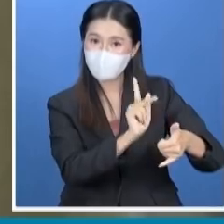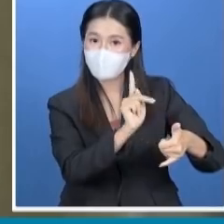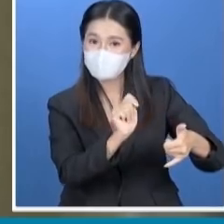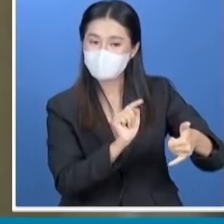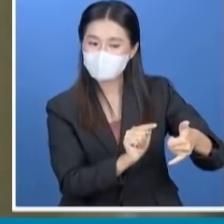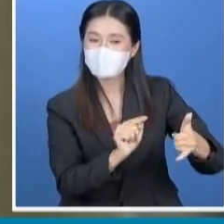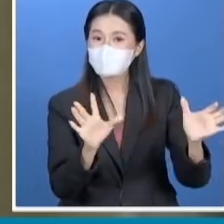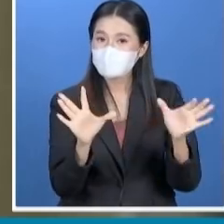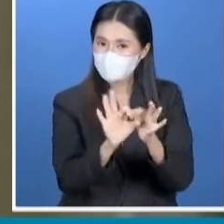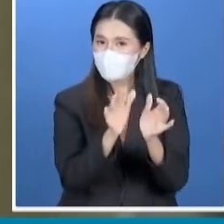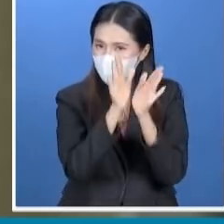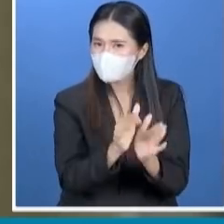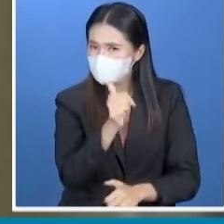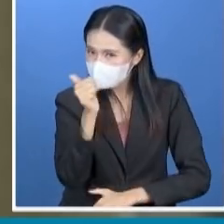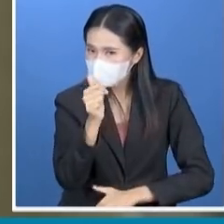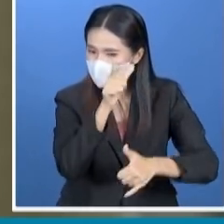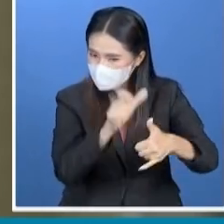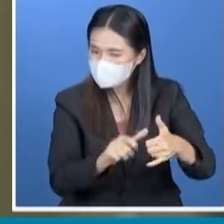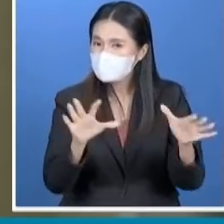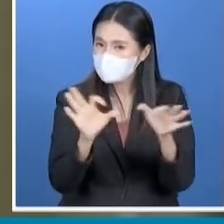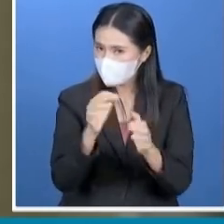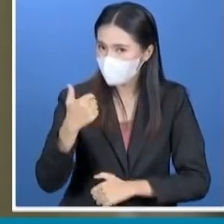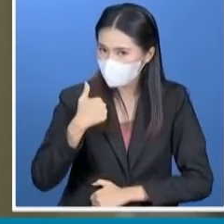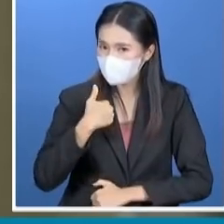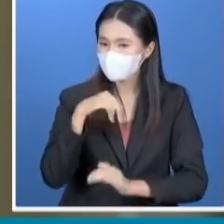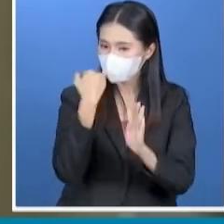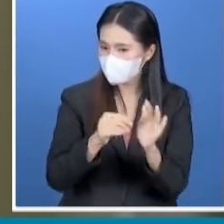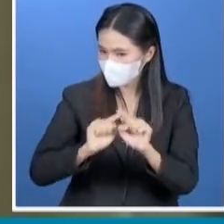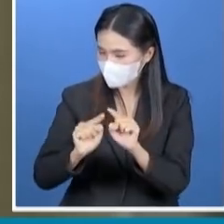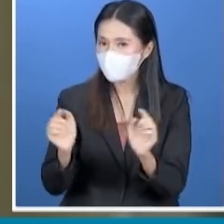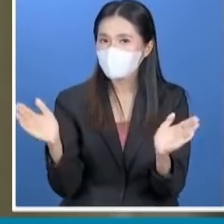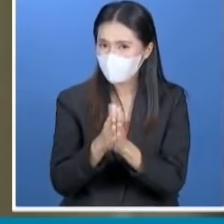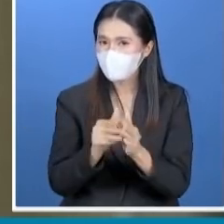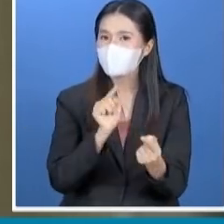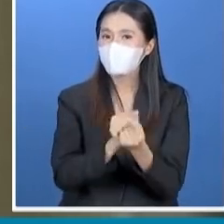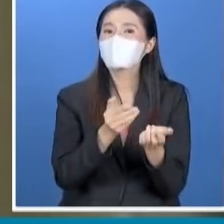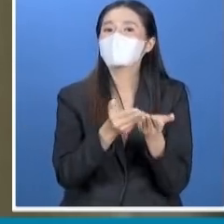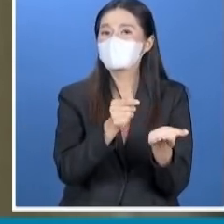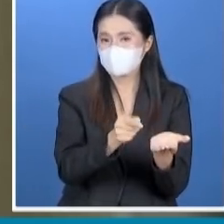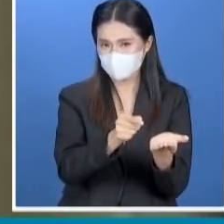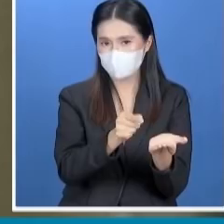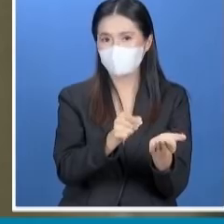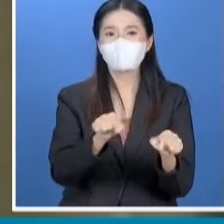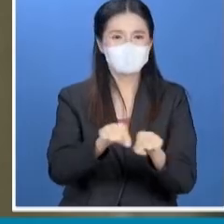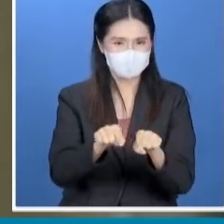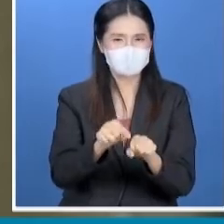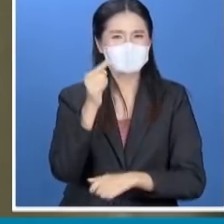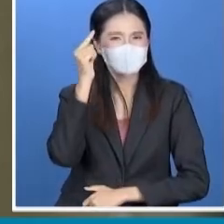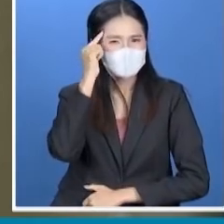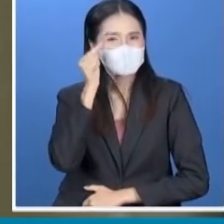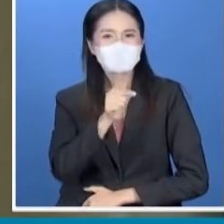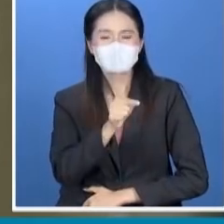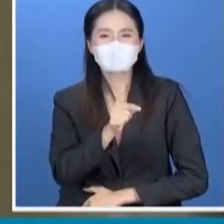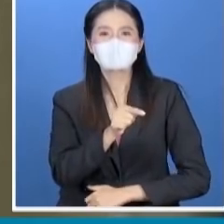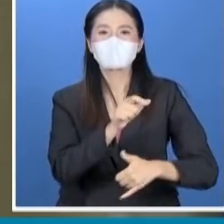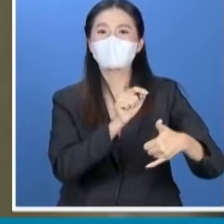กเกี่ยวพันกับผู้ต้องหาหลายคนในข้อหาหลายข้อหาที่เกิดเหตุบนเรือลำเกิดเหตุเห็นควรให้น